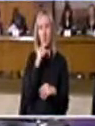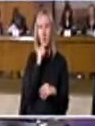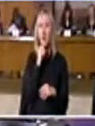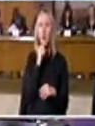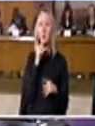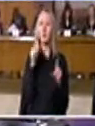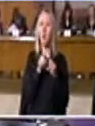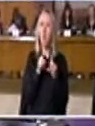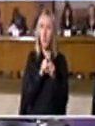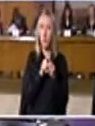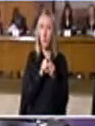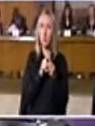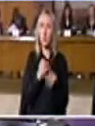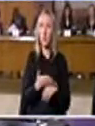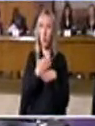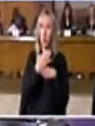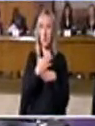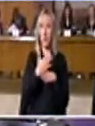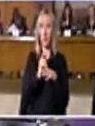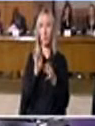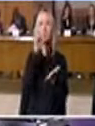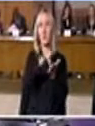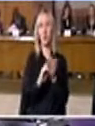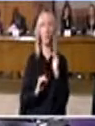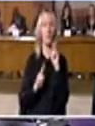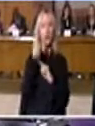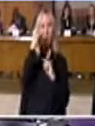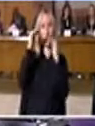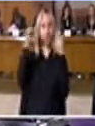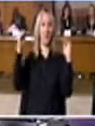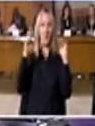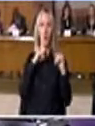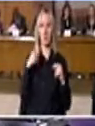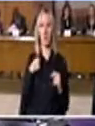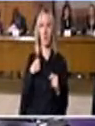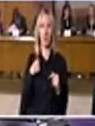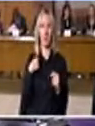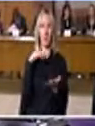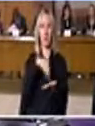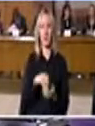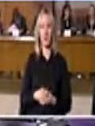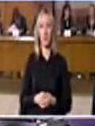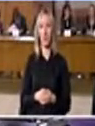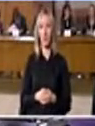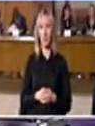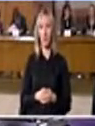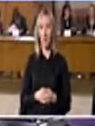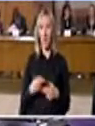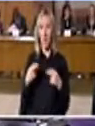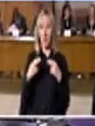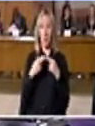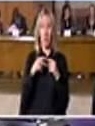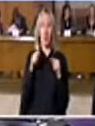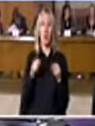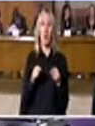dosignu zaista visoku lestvicu koju smo im mi postavili. Dame i gospodo, pored unapređenja zakonskog